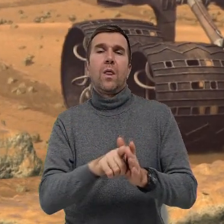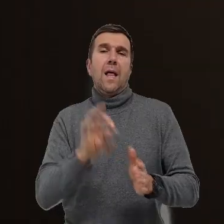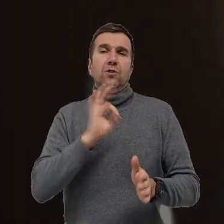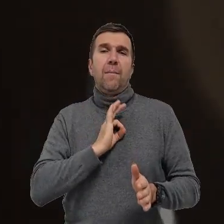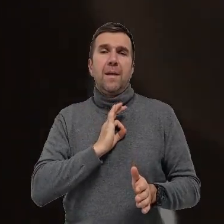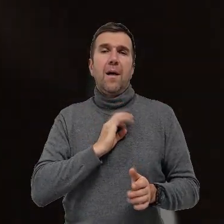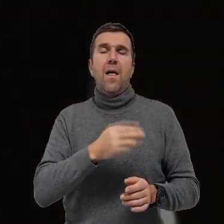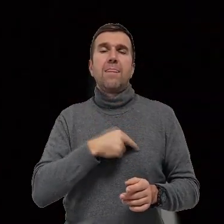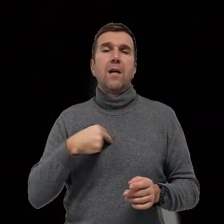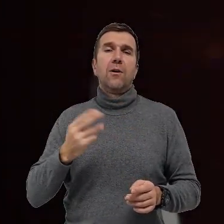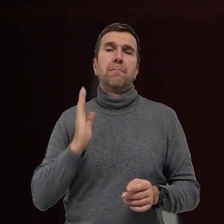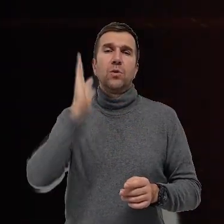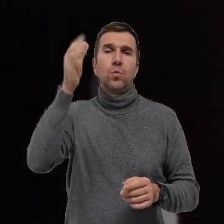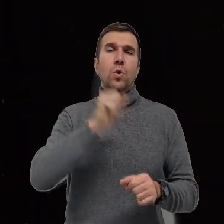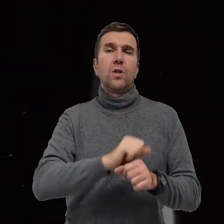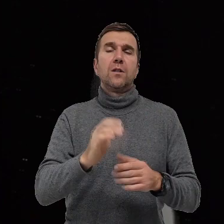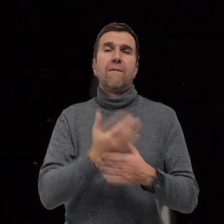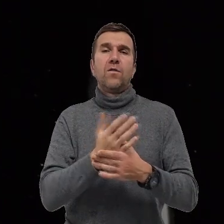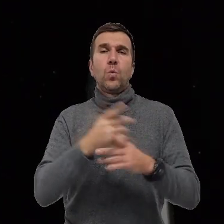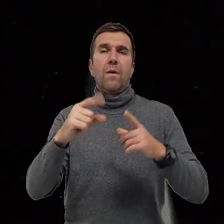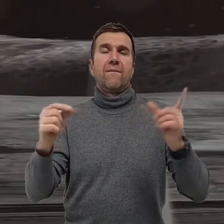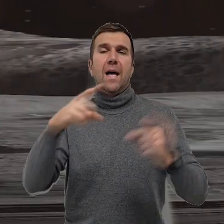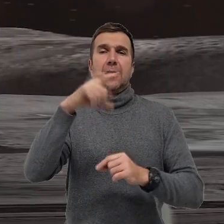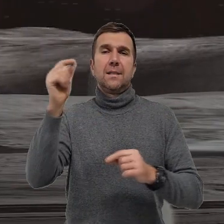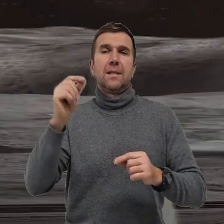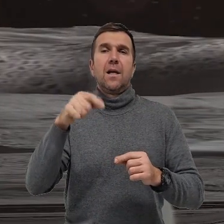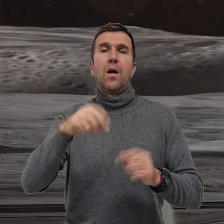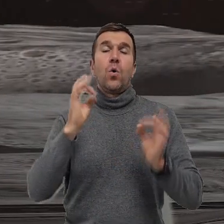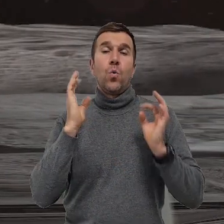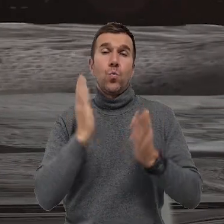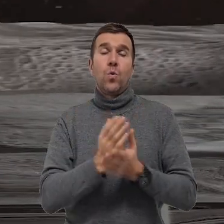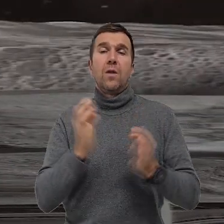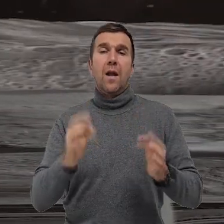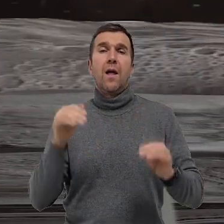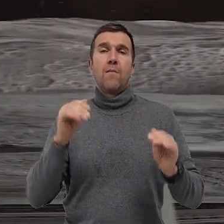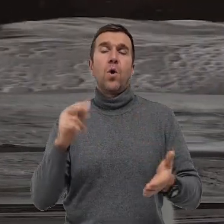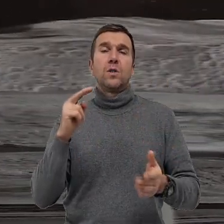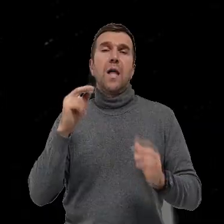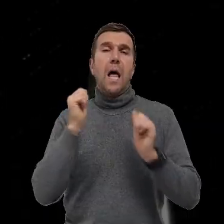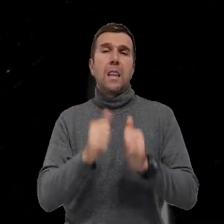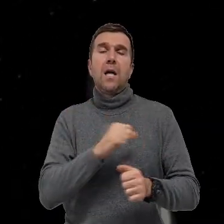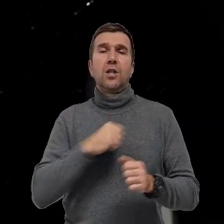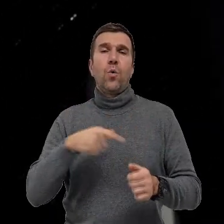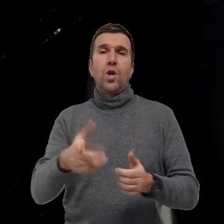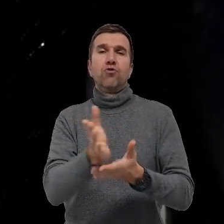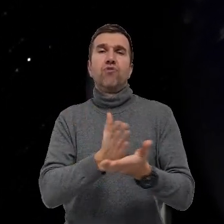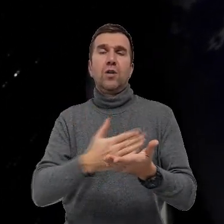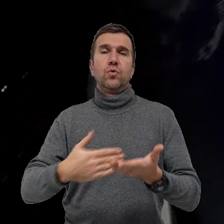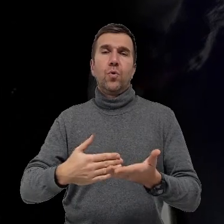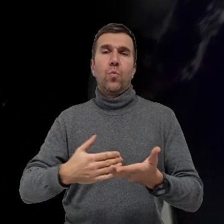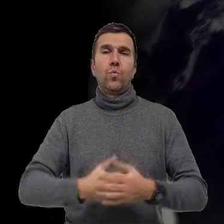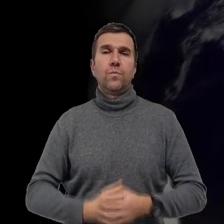siebie. Nasza przyszłość jest wśród gwiazd. I już teraz można stać się jej częścią.